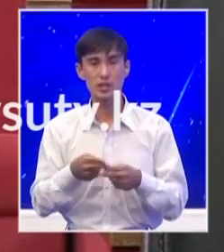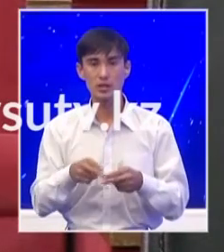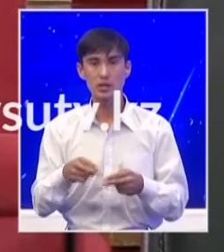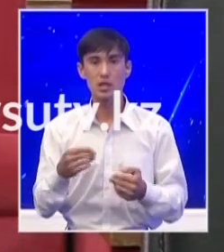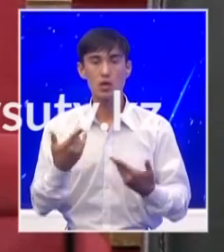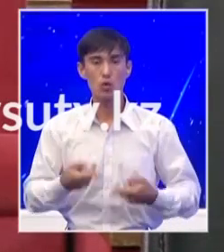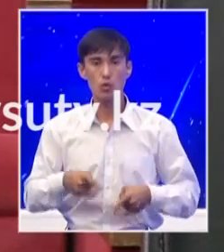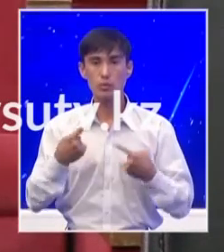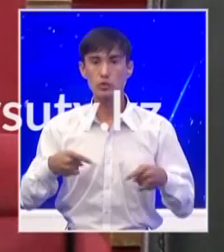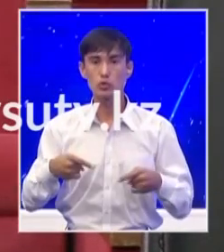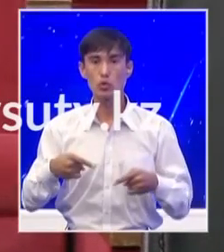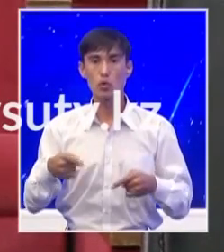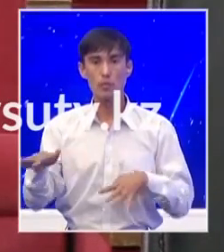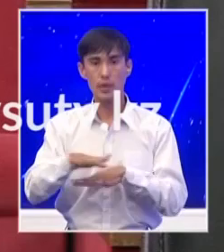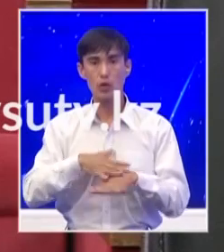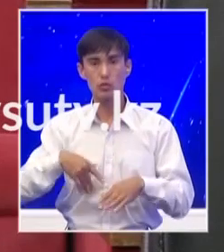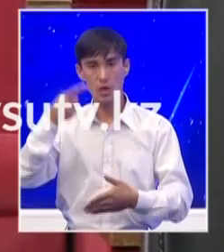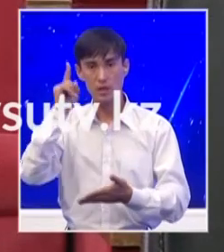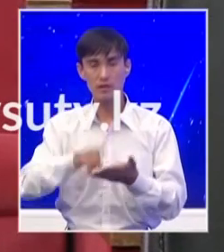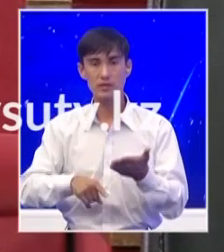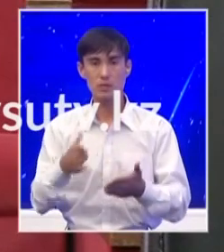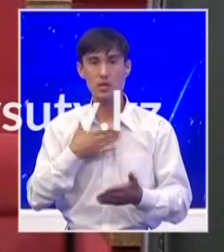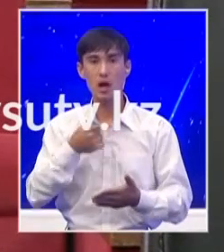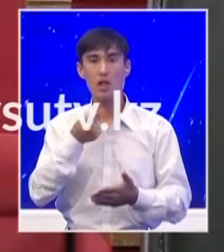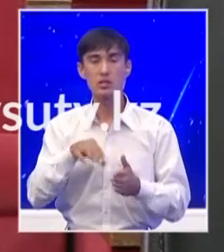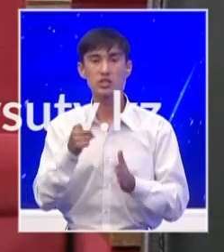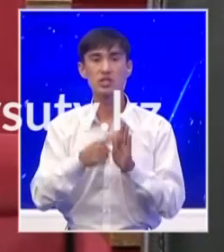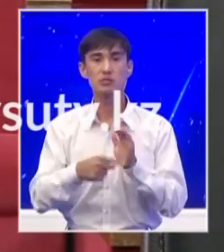региона, народ оказал мне доверие. За меня отдали голоса